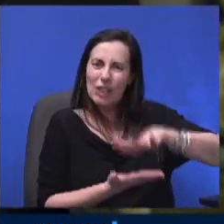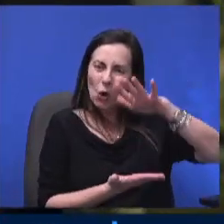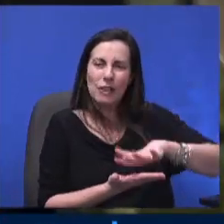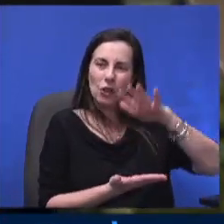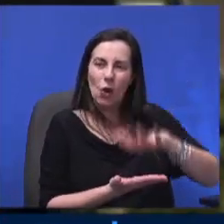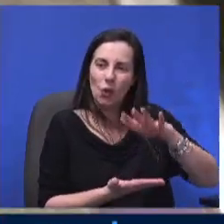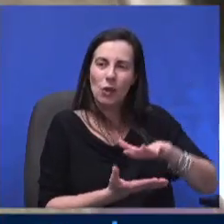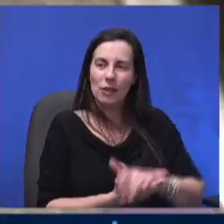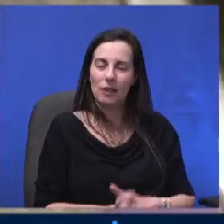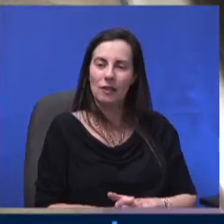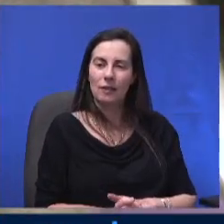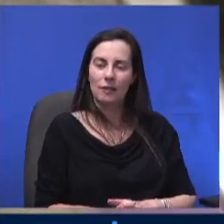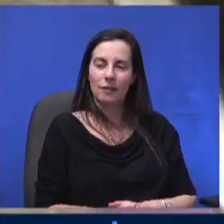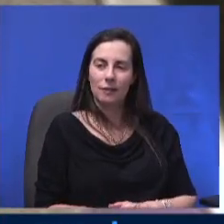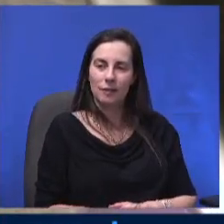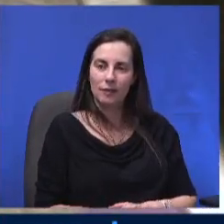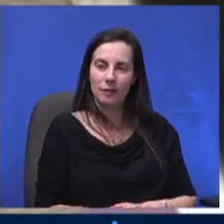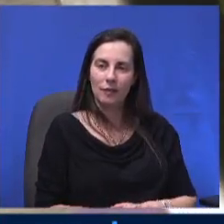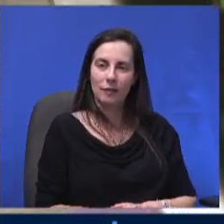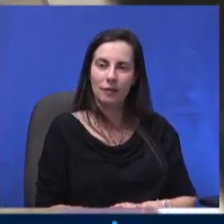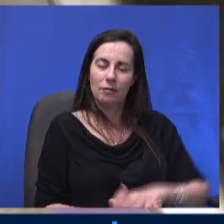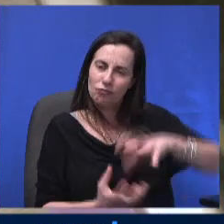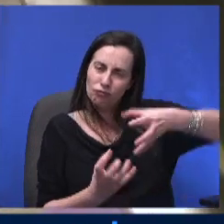לתוך צנצנת. סוגרים את הצנצנת,